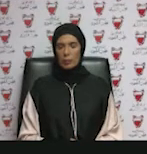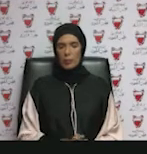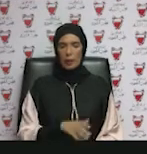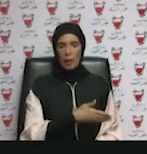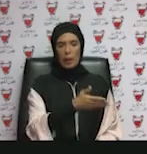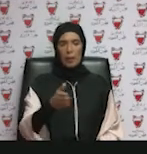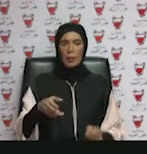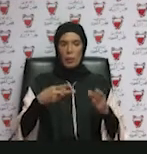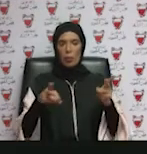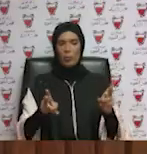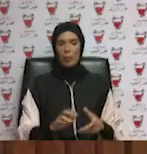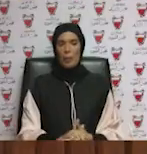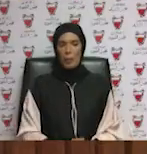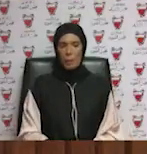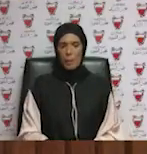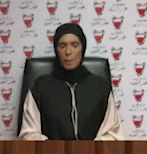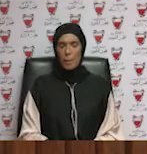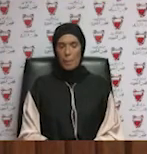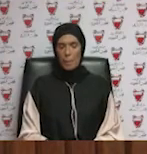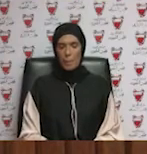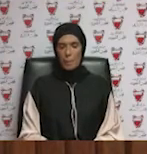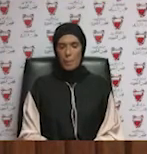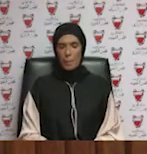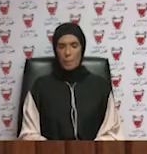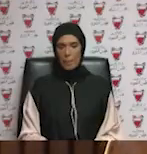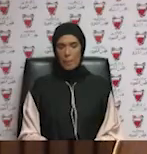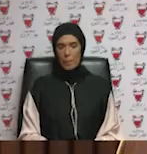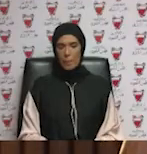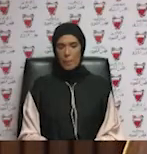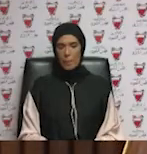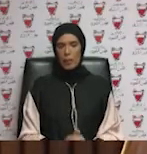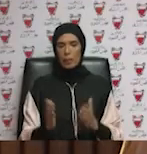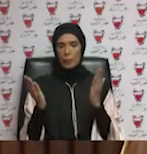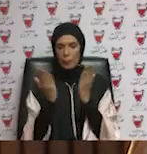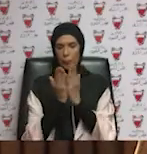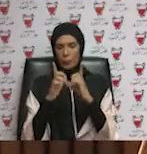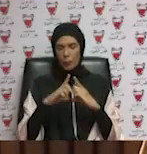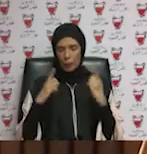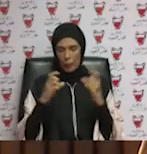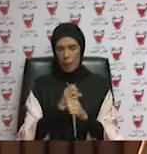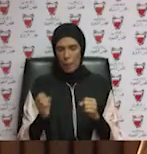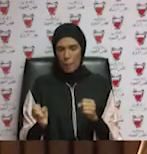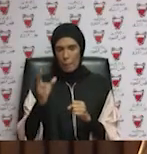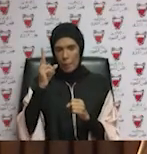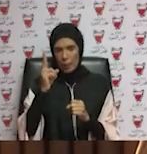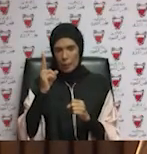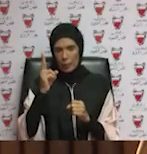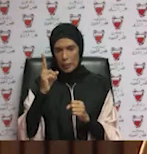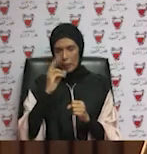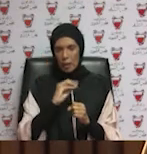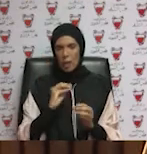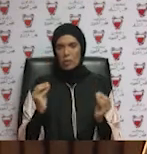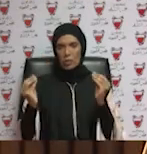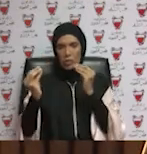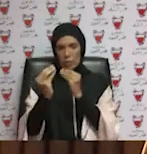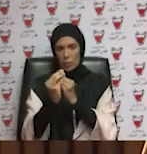أغلبية موافقة. تفضل. صار فضلك. رأي اللجنة: تدرست اللجنة مشروع قانون باستبدال المادة 7 من